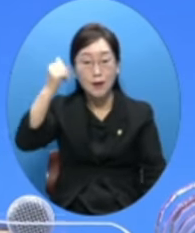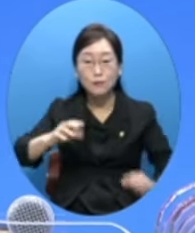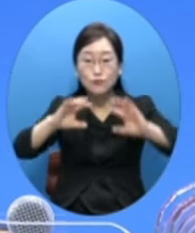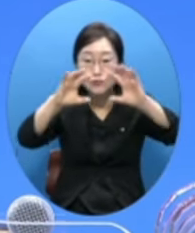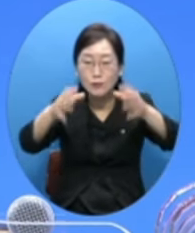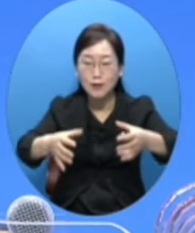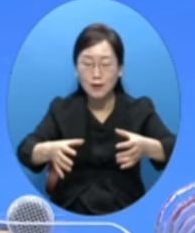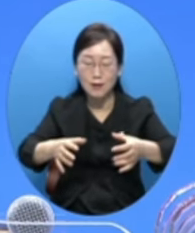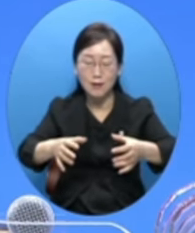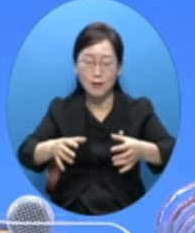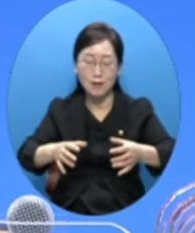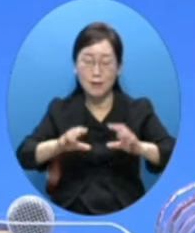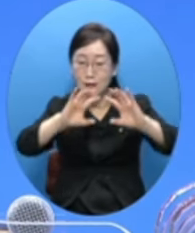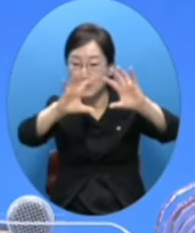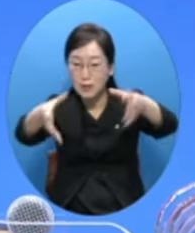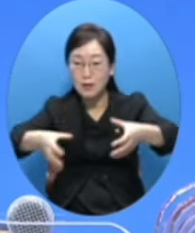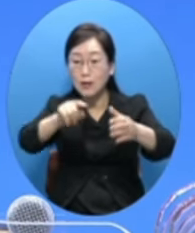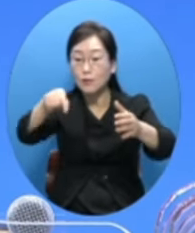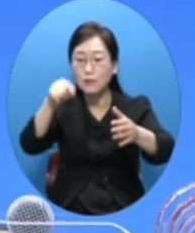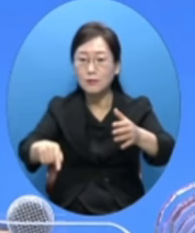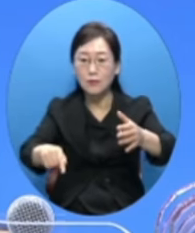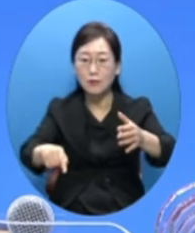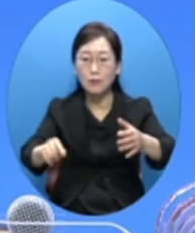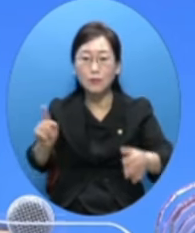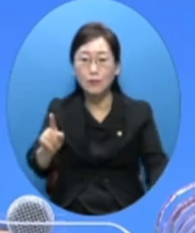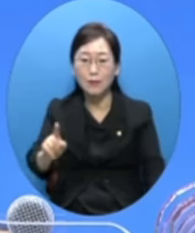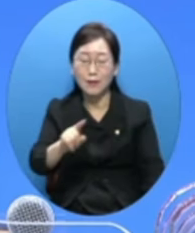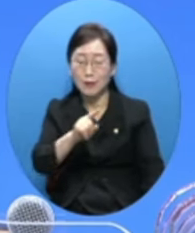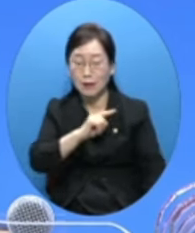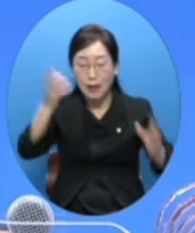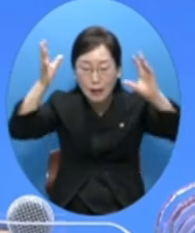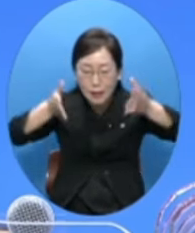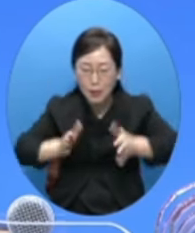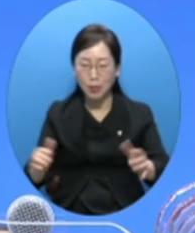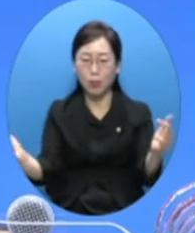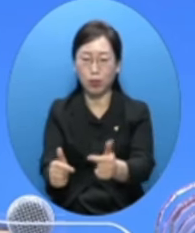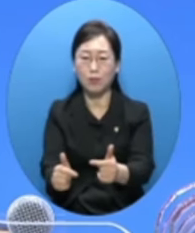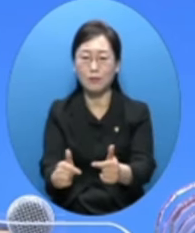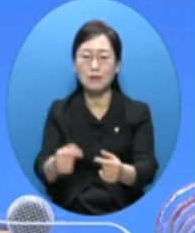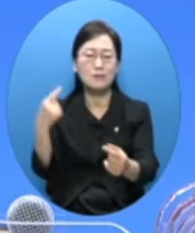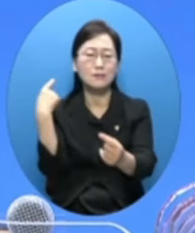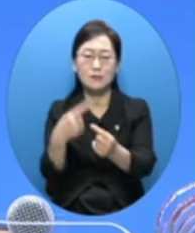세계에 존재하는 국가 가운데 가장 아이를 낳지 않는 나라가 되었습니다.